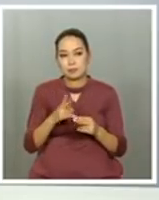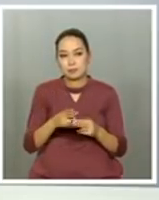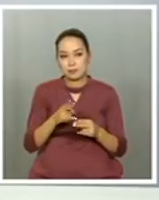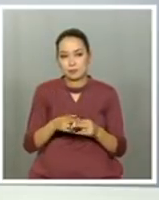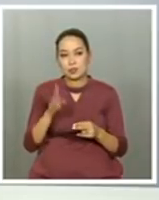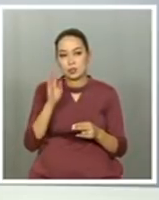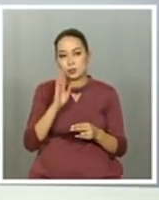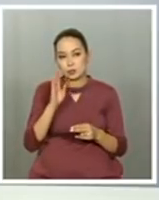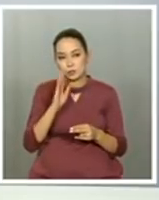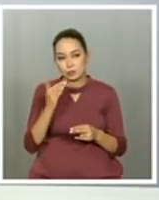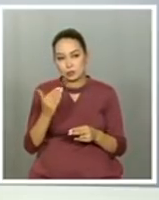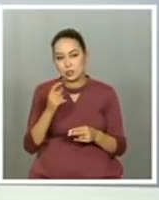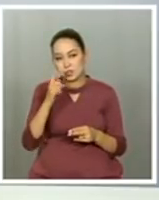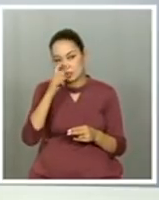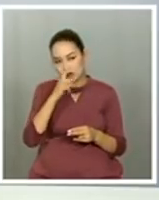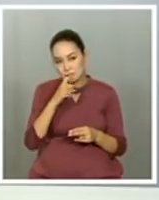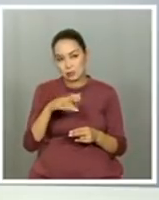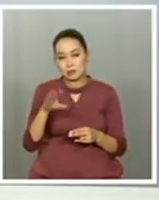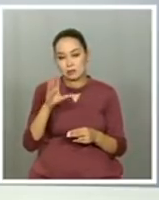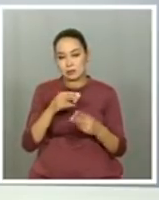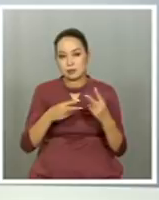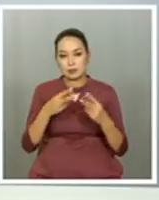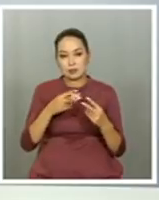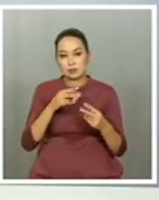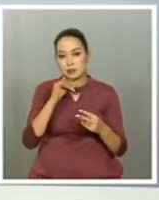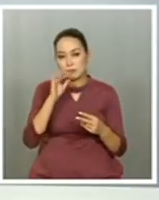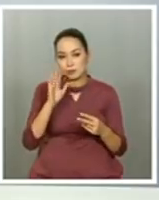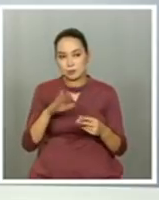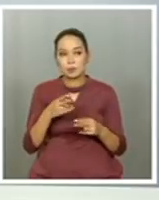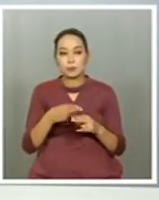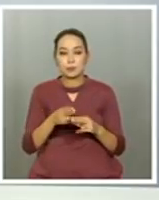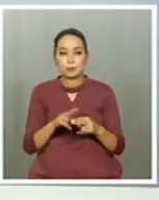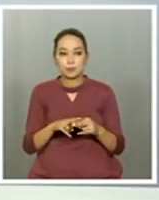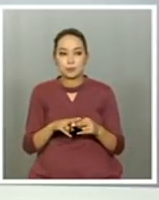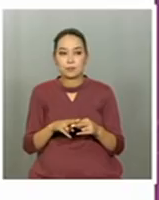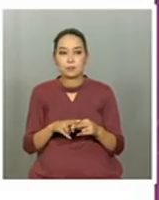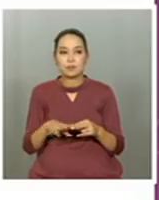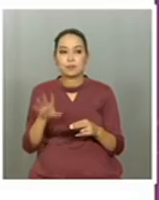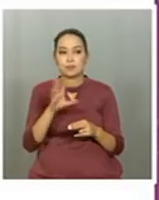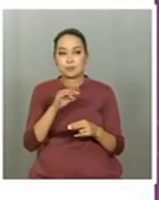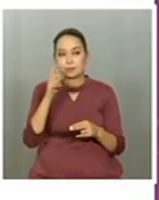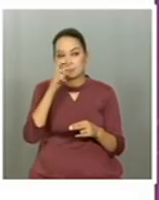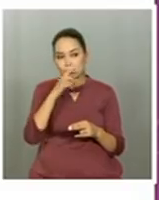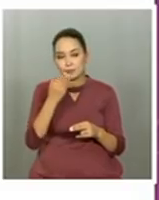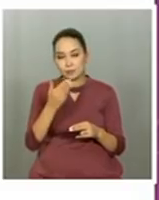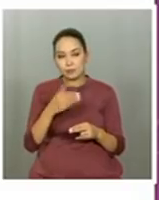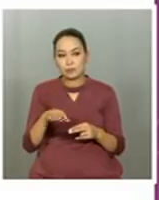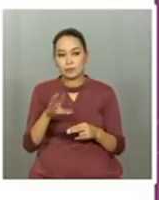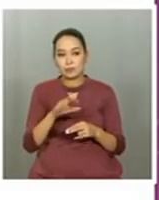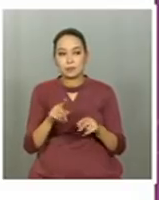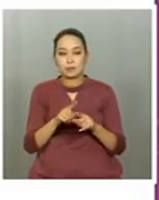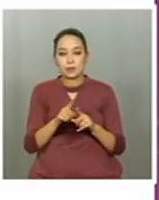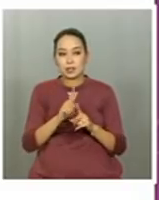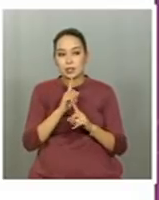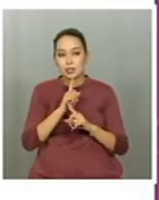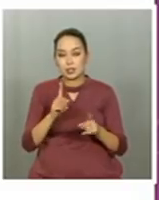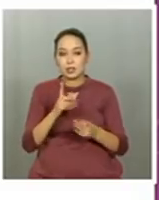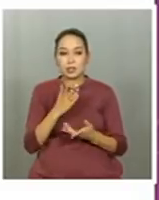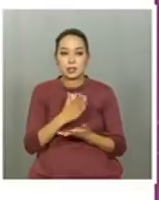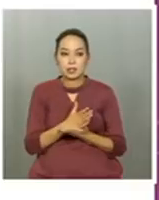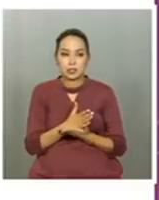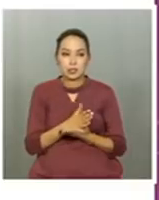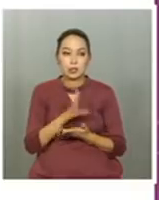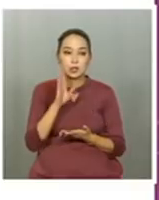сутекті қышқылдан ығыстыра алмайды. Осы жерде барлық қышқылдардан тек қана 3 қышқыл ерекшеленеді, яғни ол